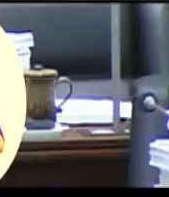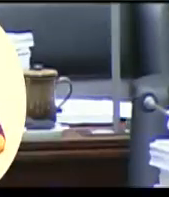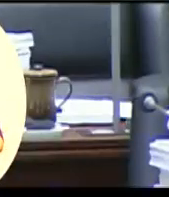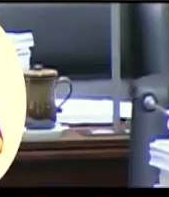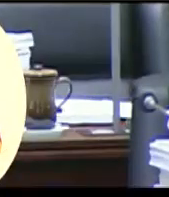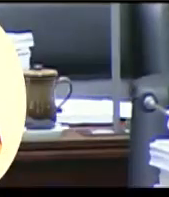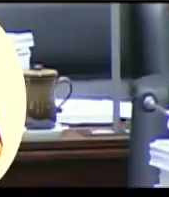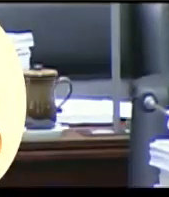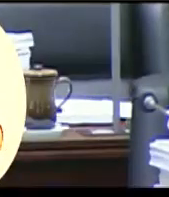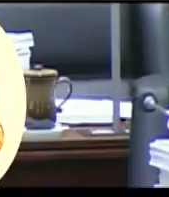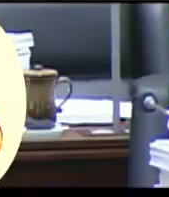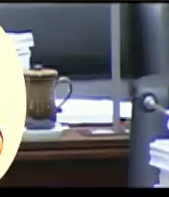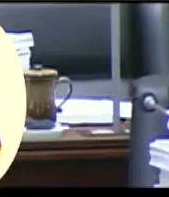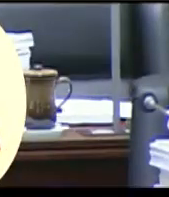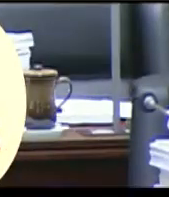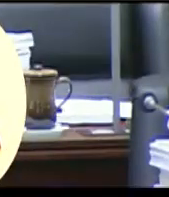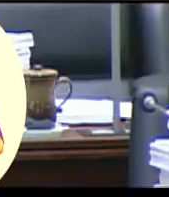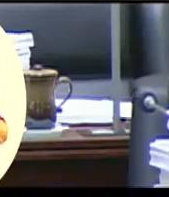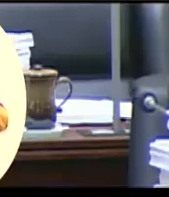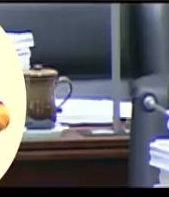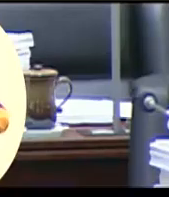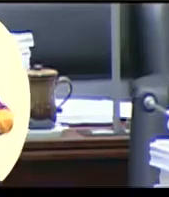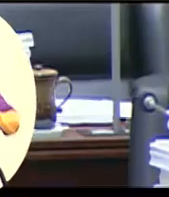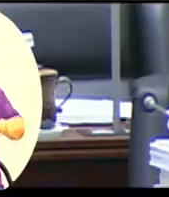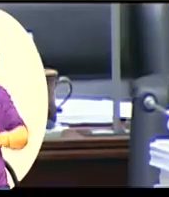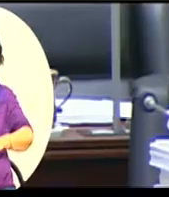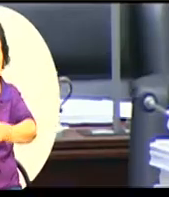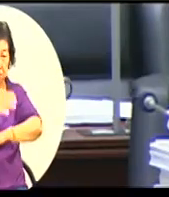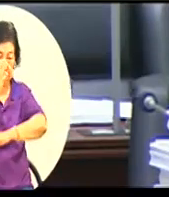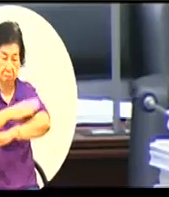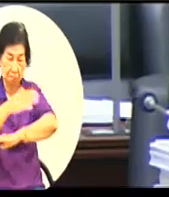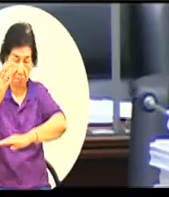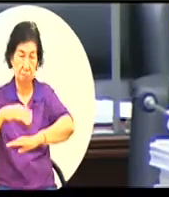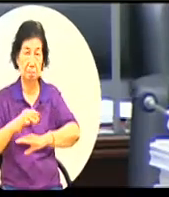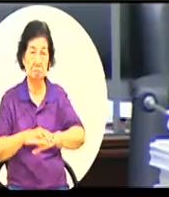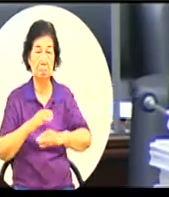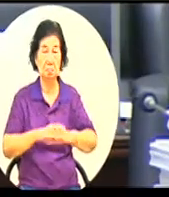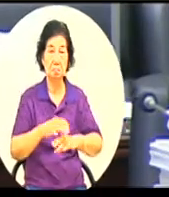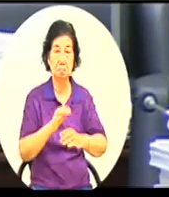讲，大家媒体拢足连讲的啦，吼，拢透明的。